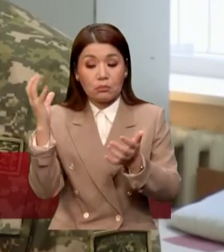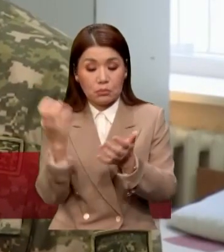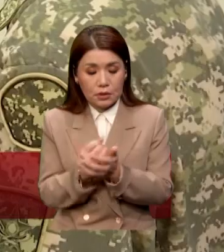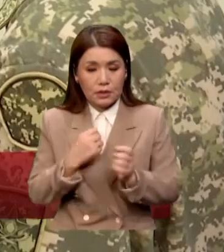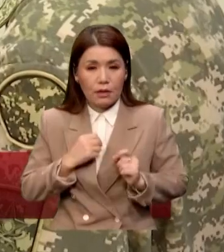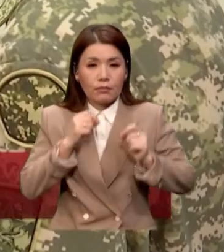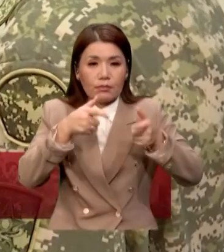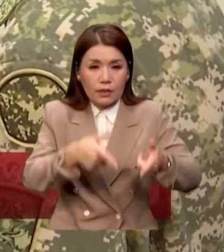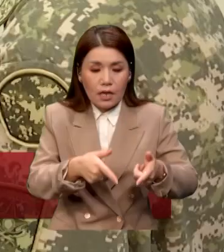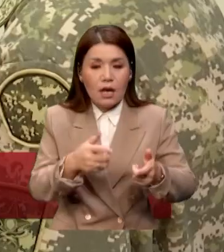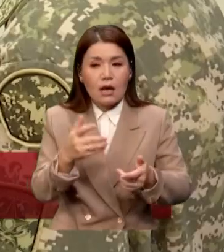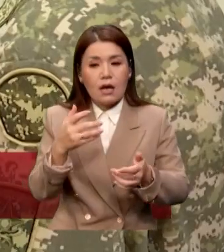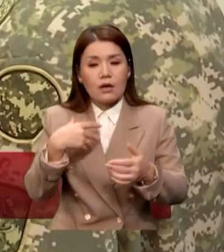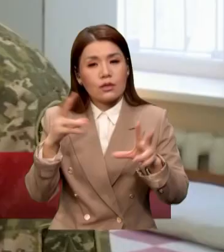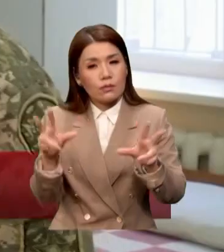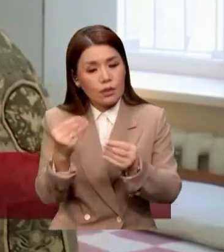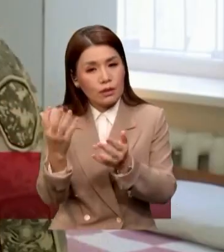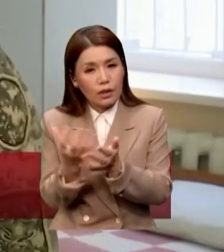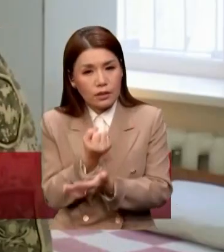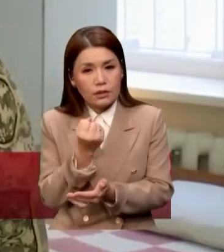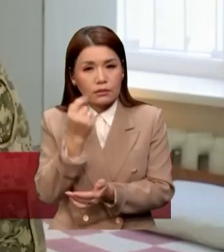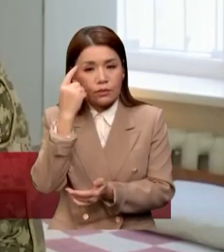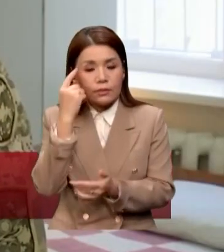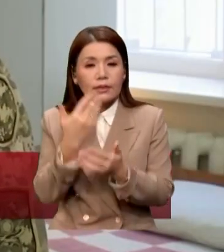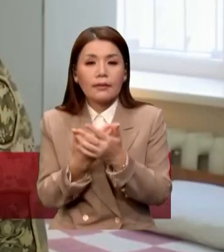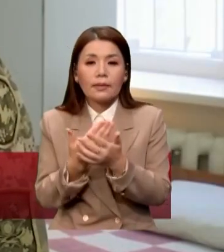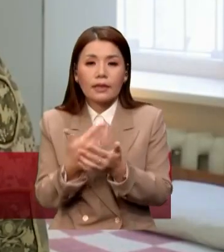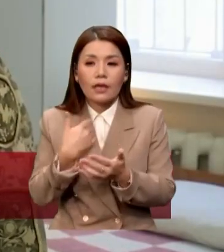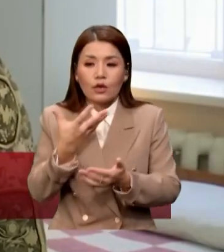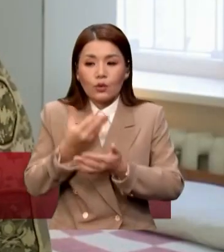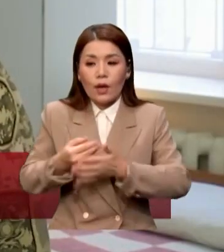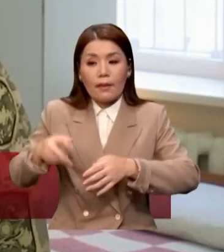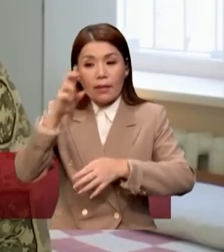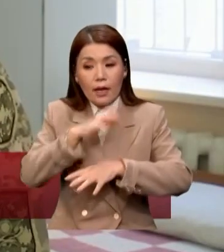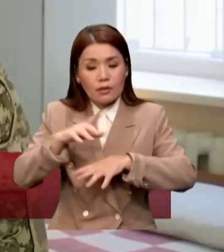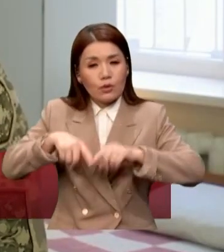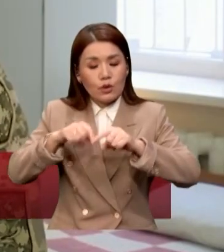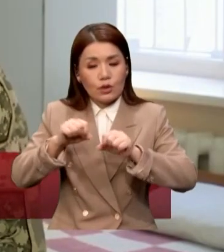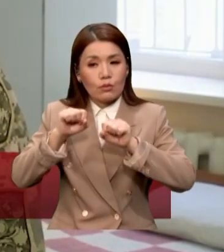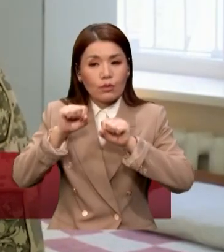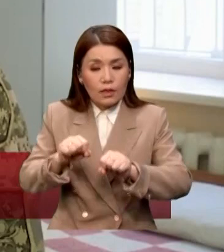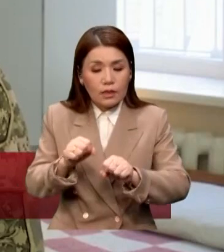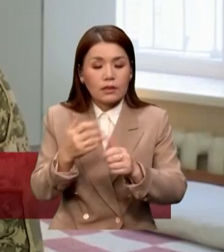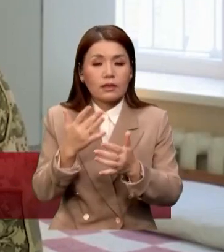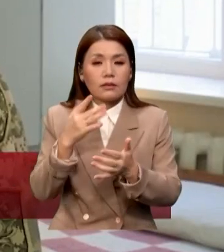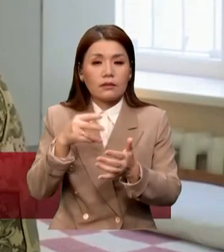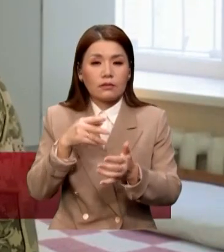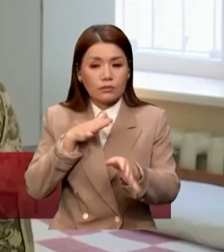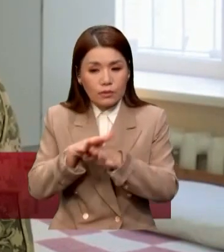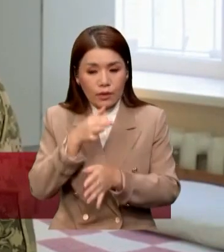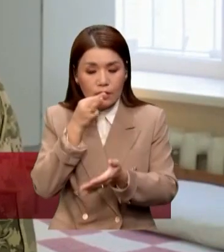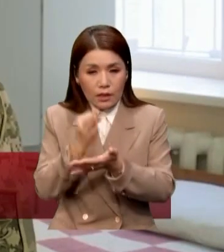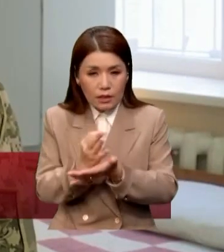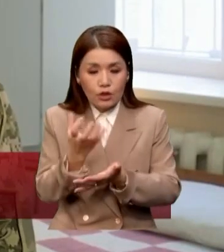түсіп отырмын. Жақсы мүмкіндік. Бұл қалай айтсам болады, мысалы, отан алдындағы борышыңды өтейсің. Еще этот